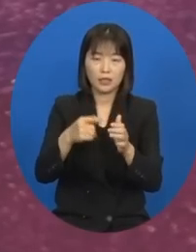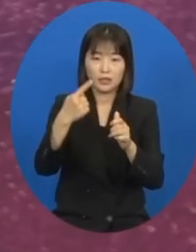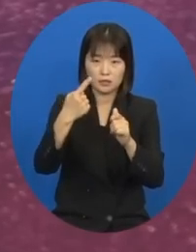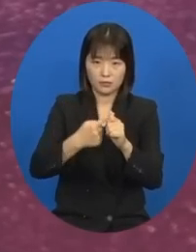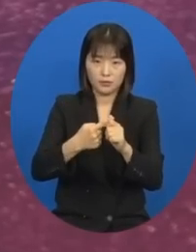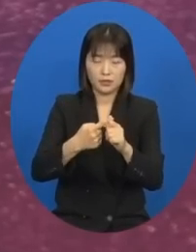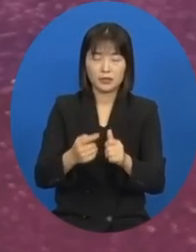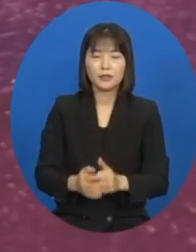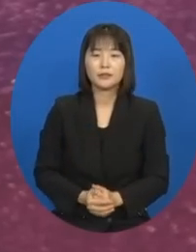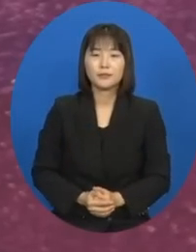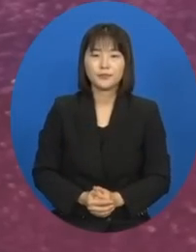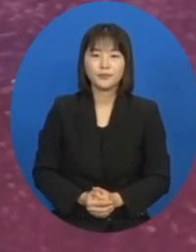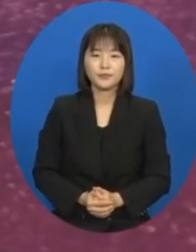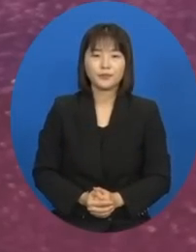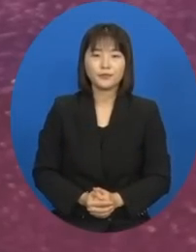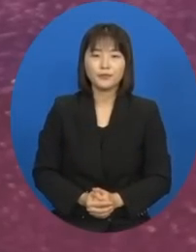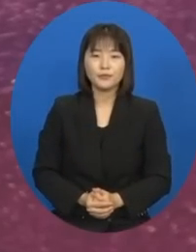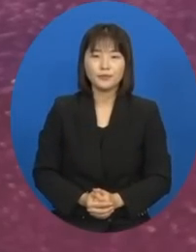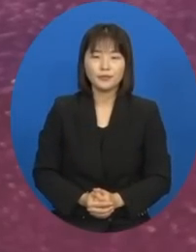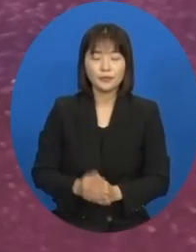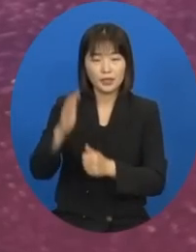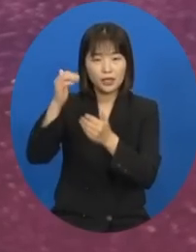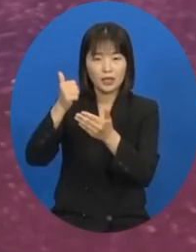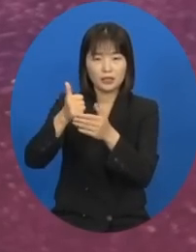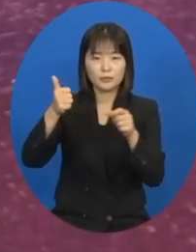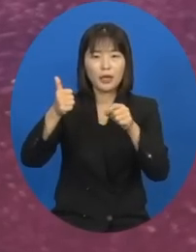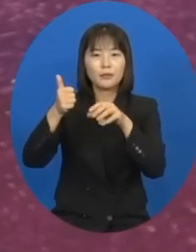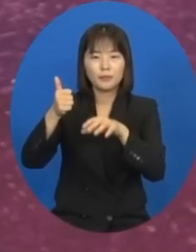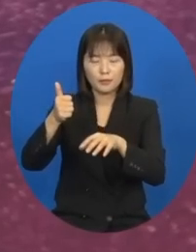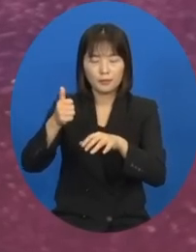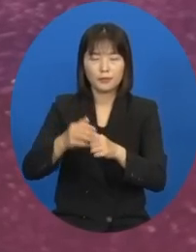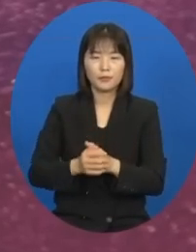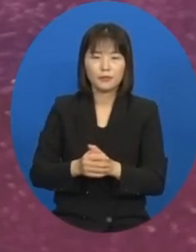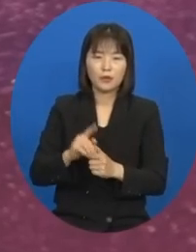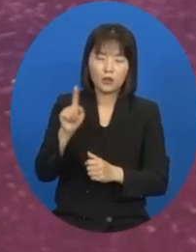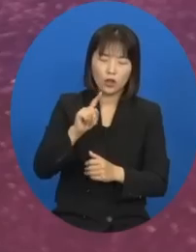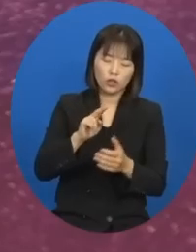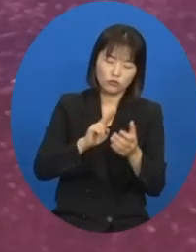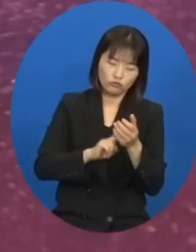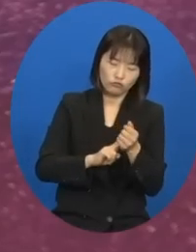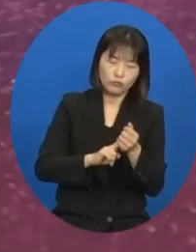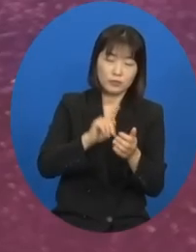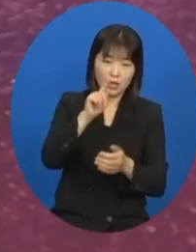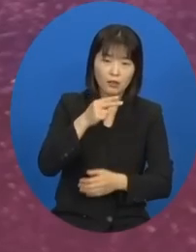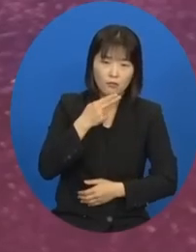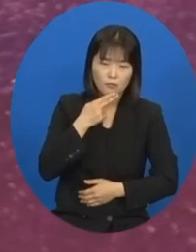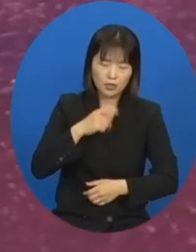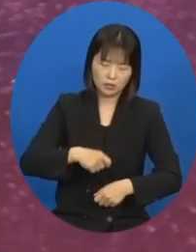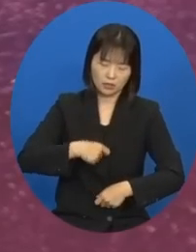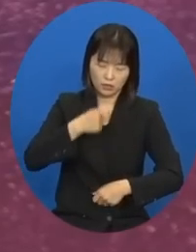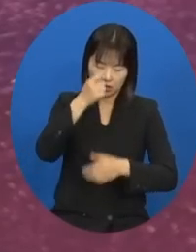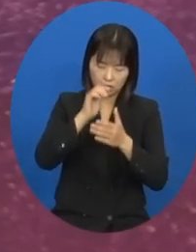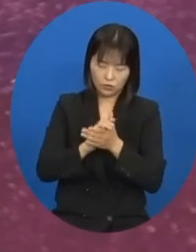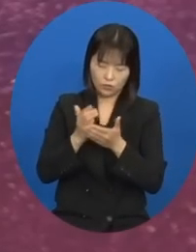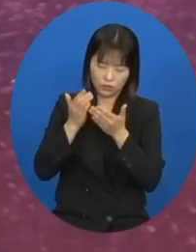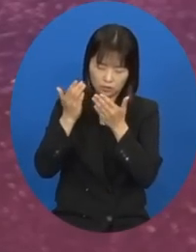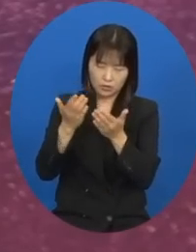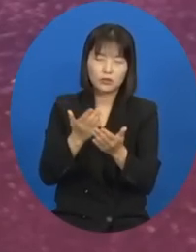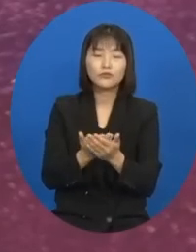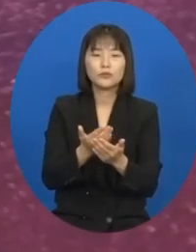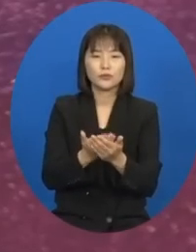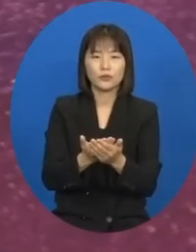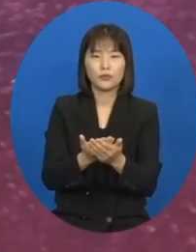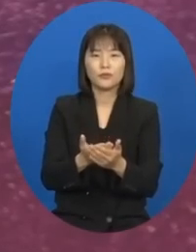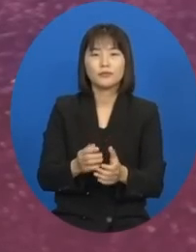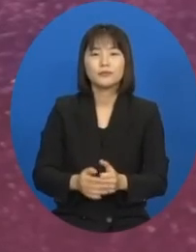제목입니다 하나님 앞에 어떤 것도 숨김없이 정직한 기도를 드리게 하여 주십시오